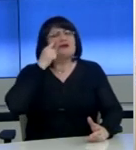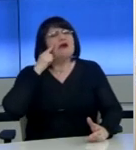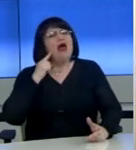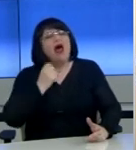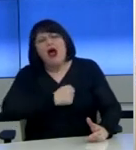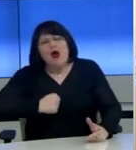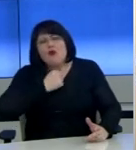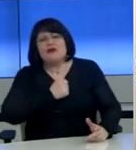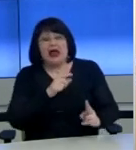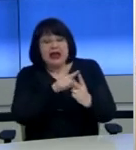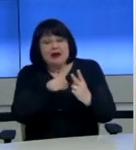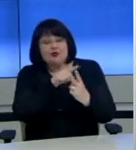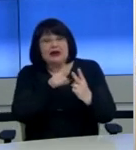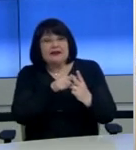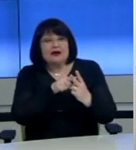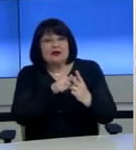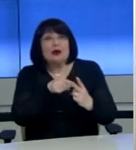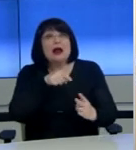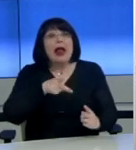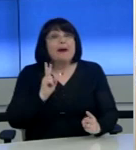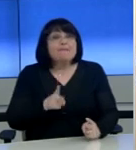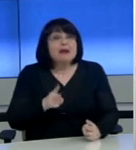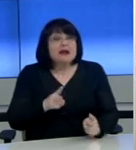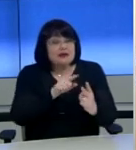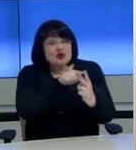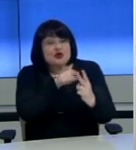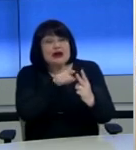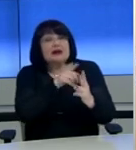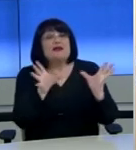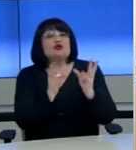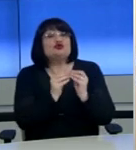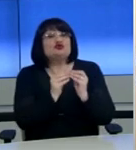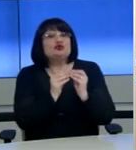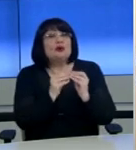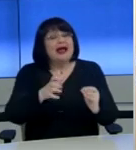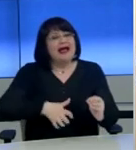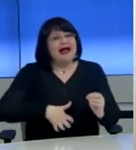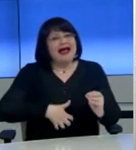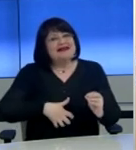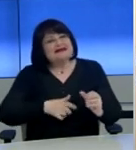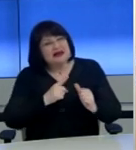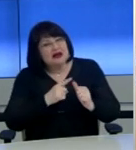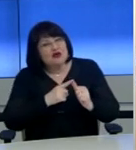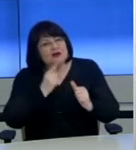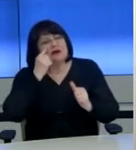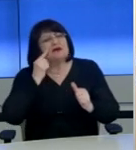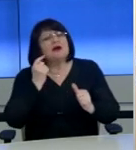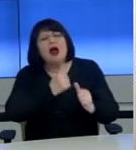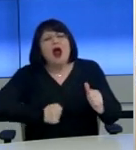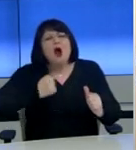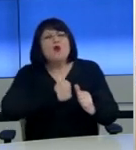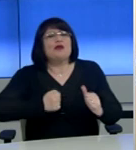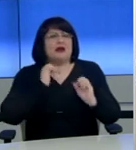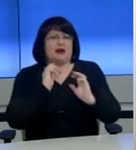κινδυνεύεται να είναι ταυτόχρονα και φάρσα και τραγωδία. Τραγωδία θα